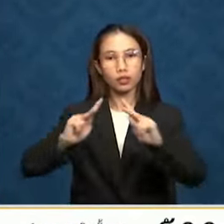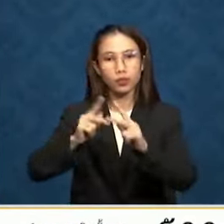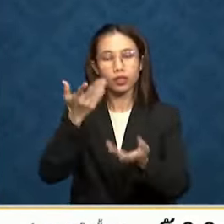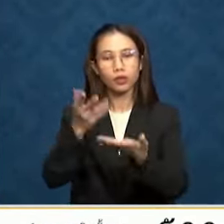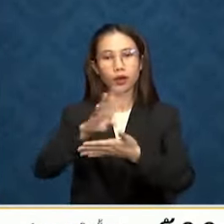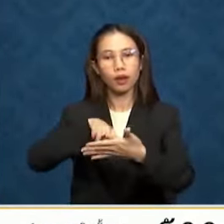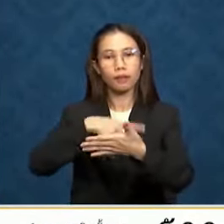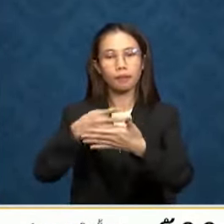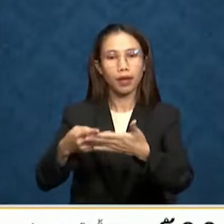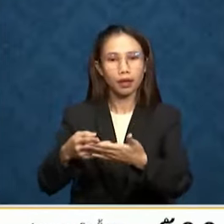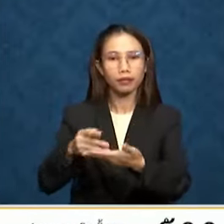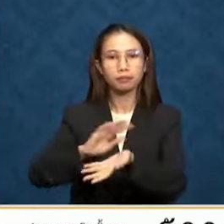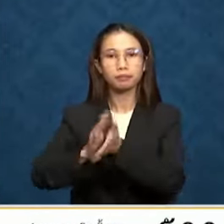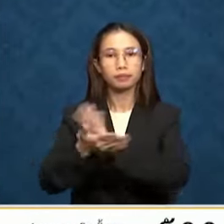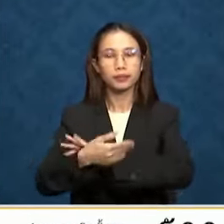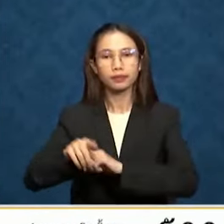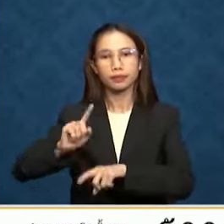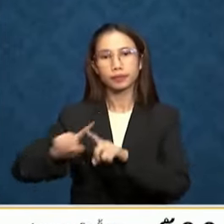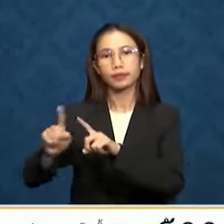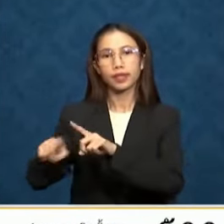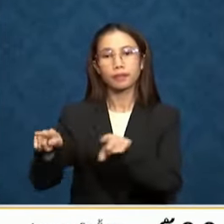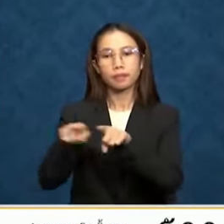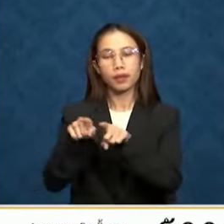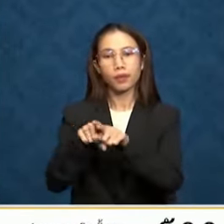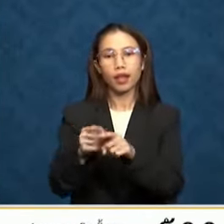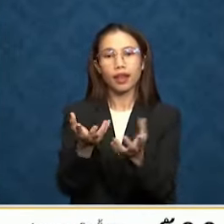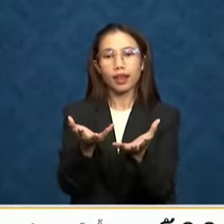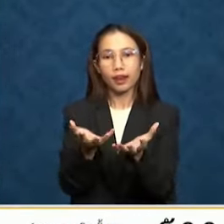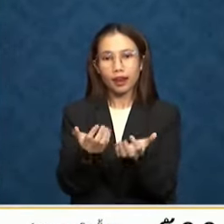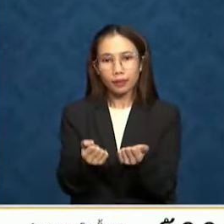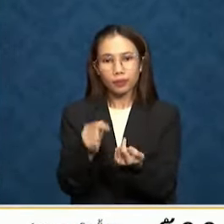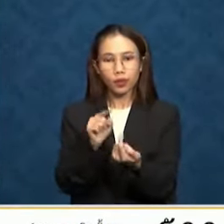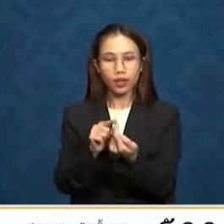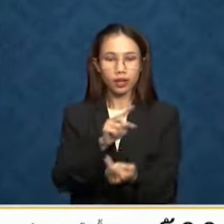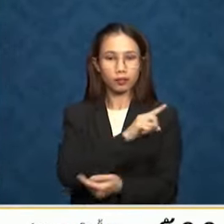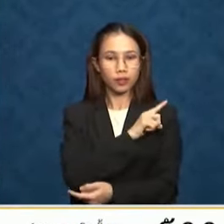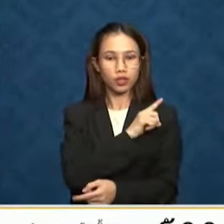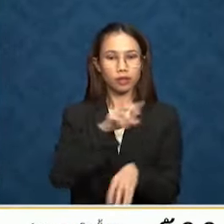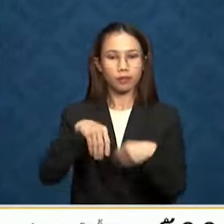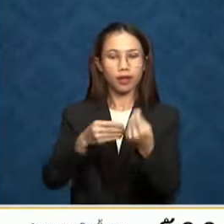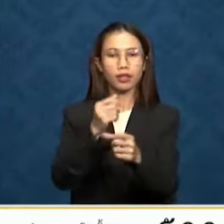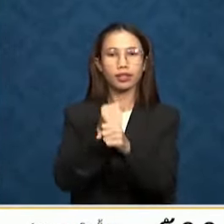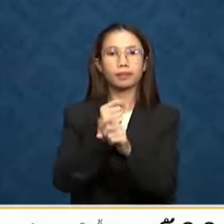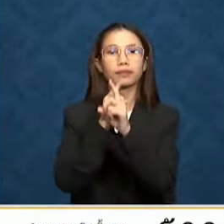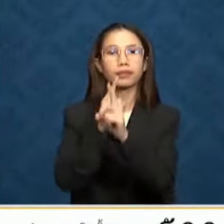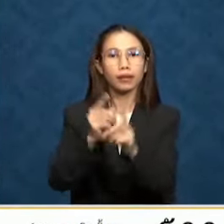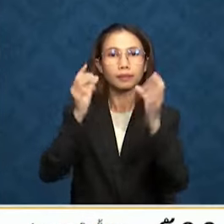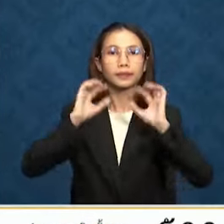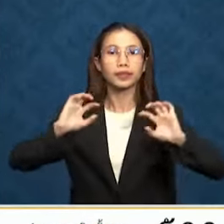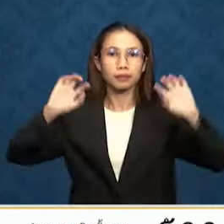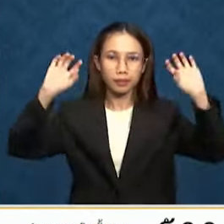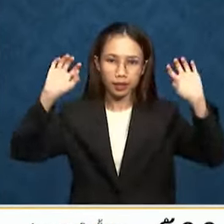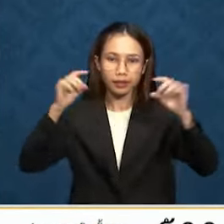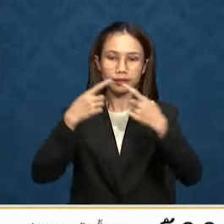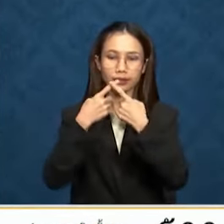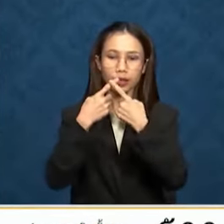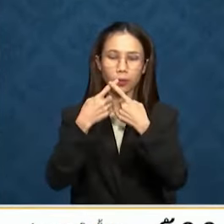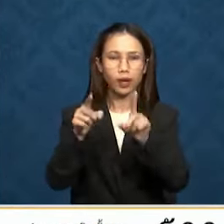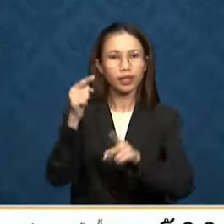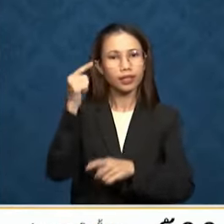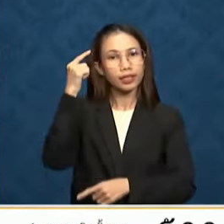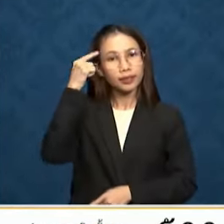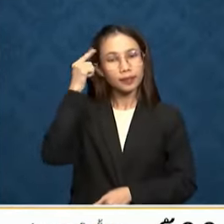แผนบูรณาการเนี่ยเป็นแค่เป็นผู้รับมอบหมายนะคะให้ทำตามนโยบายรัฐบาลถูกมั้ยคะแต่กลับเป็นเพียง